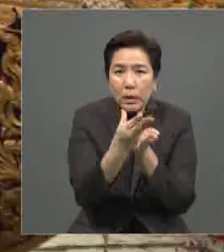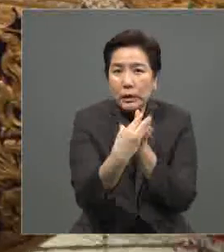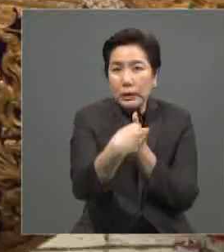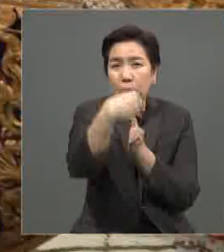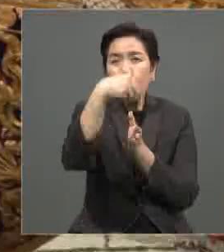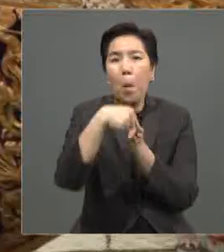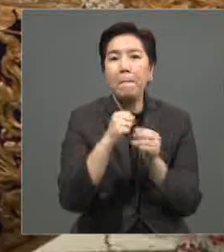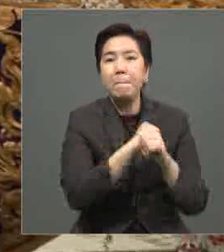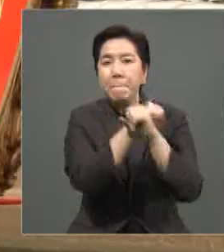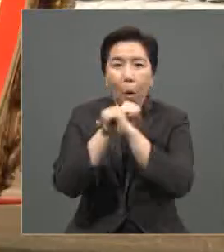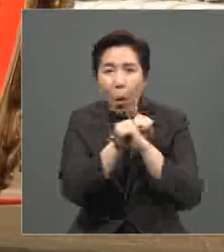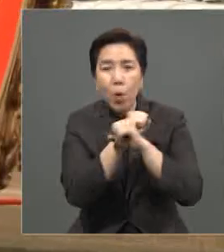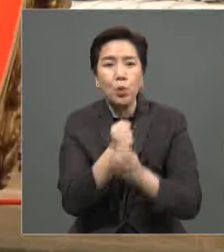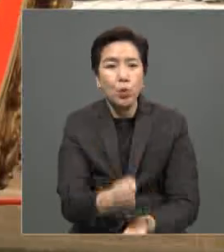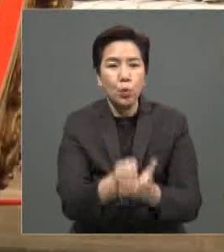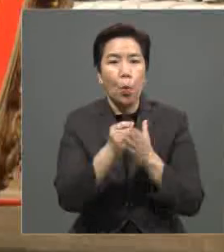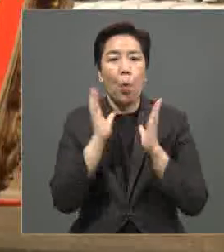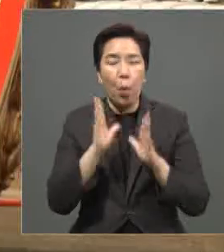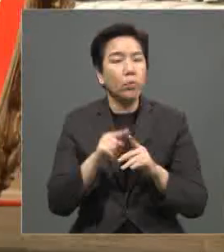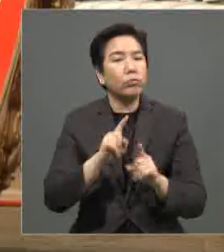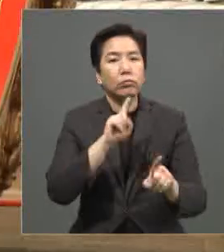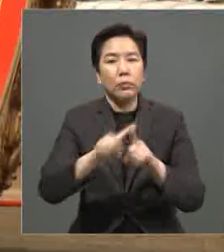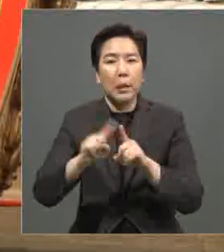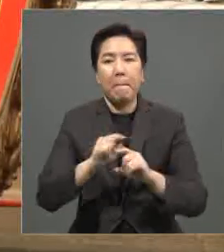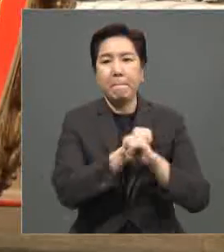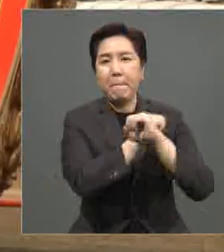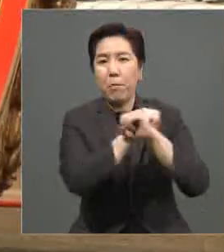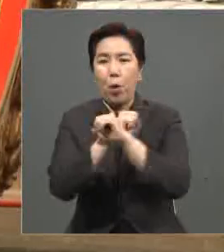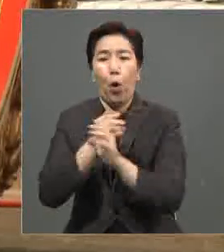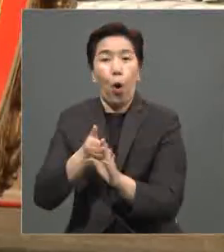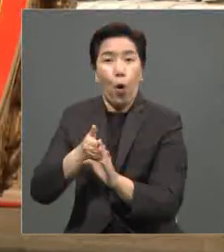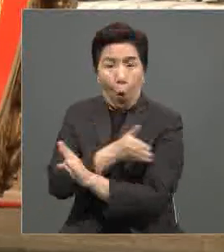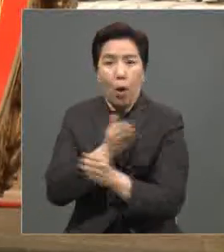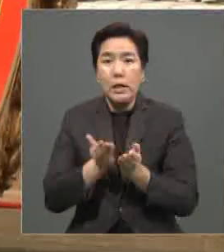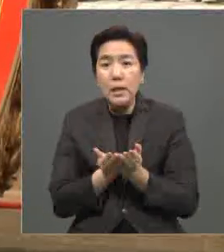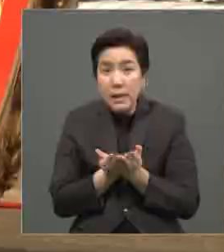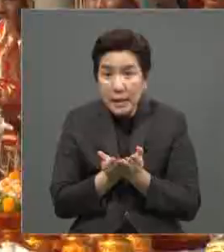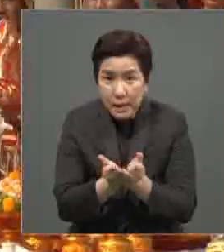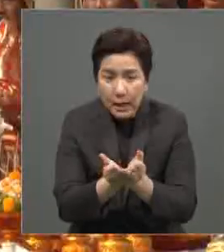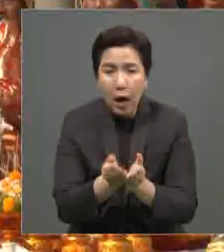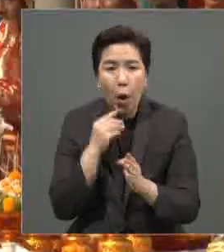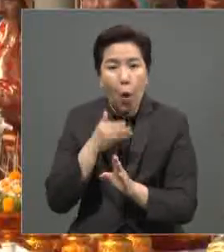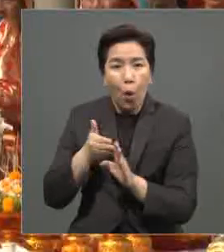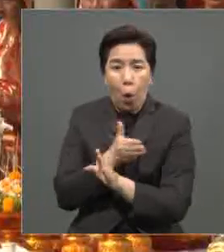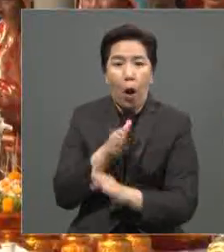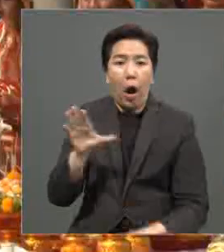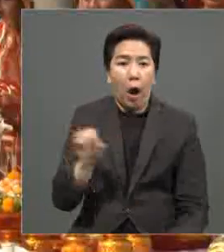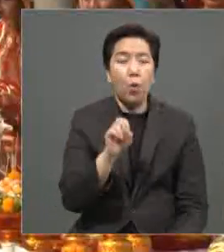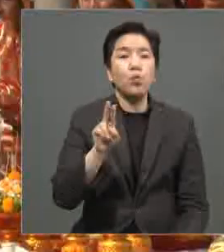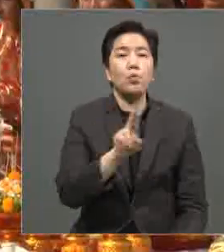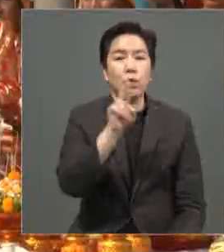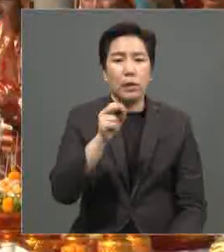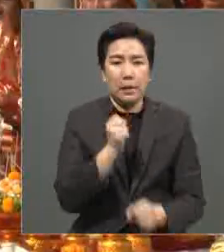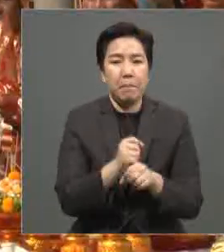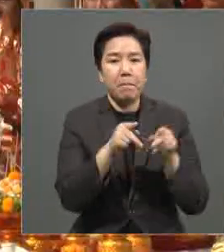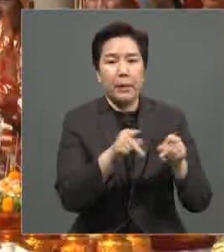ครองป้องกันอันตรายทั้งปวงที่จะเกิดแก่เรือก่อนออกเรือทุกครั้งหรือว่าการนำเรือไปใช้งานจึงมักกระทำพิ